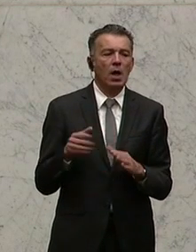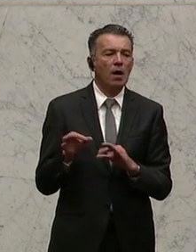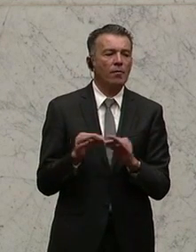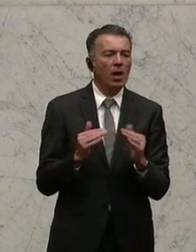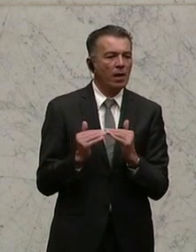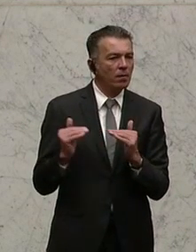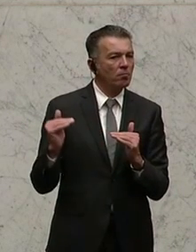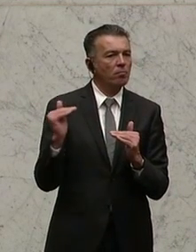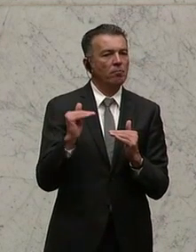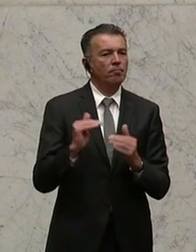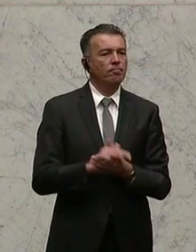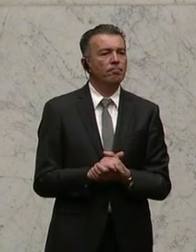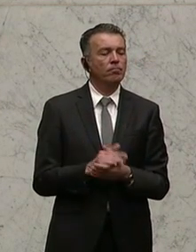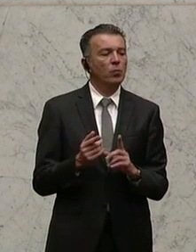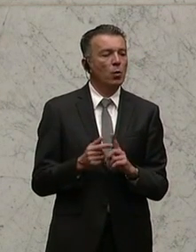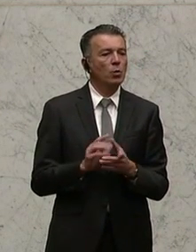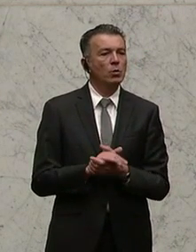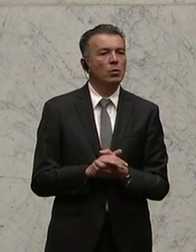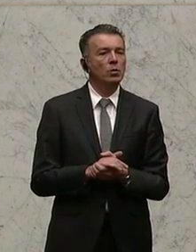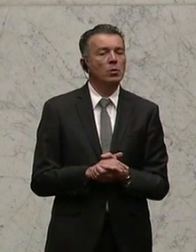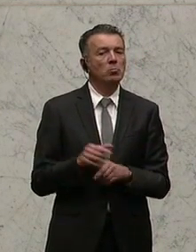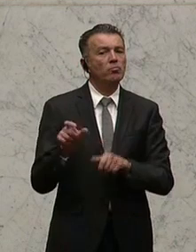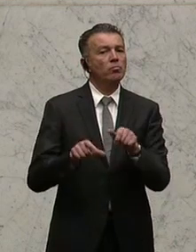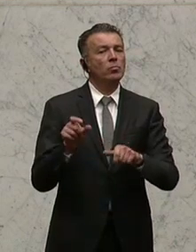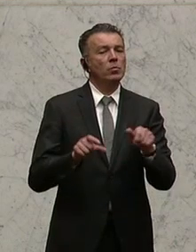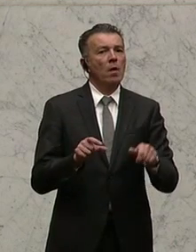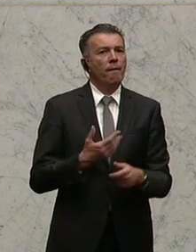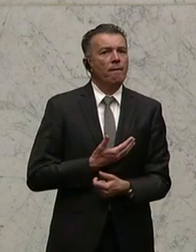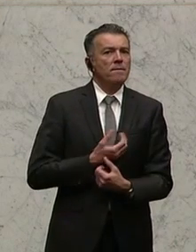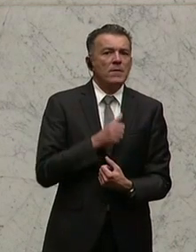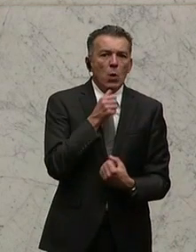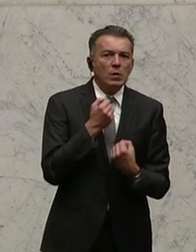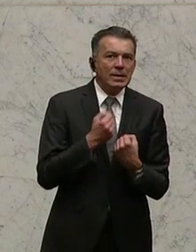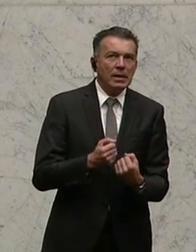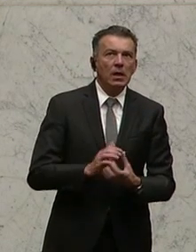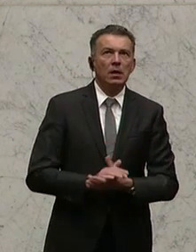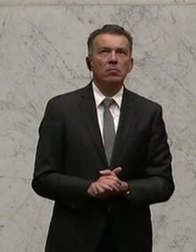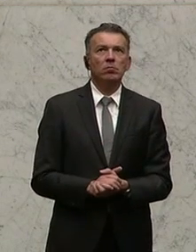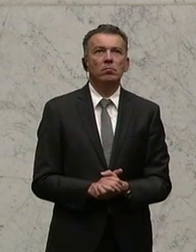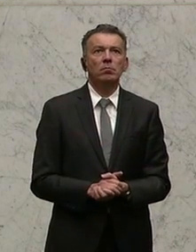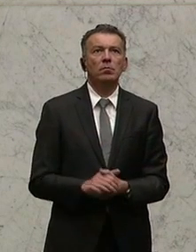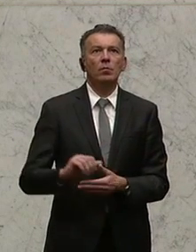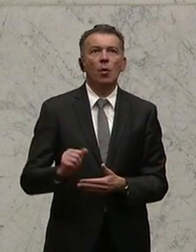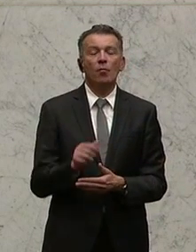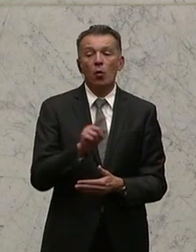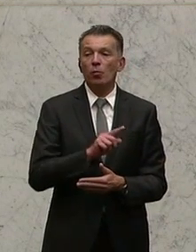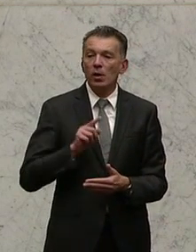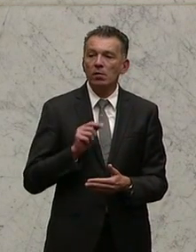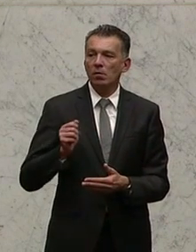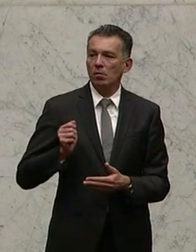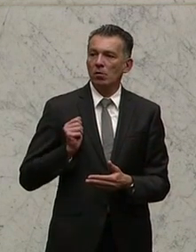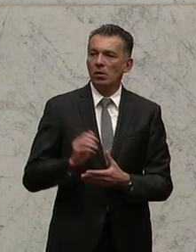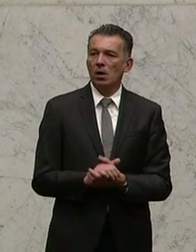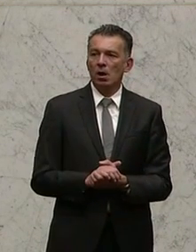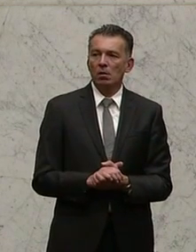Straftaten sowie einer berechtigten Verunsicherung der Bevölkerung führte und führt, obwohl Polizisten und